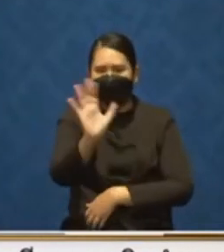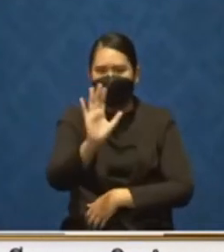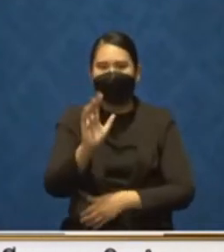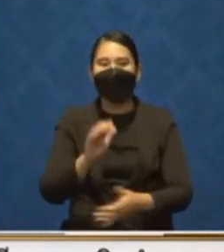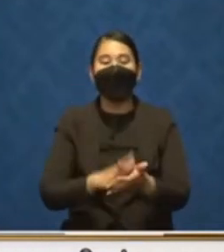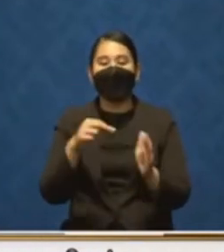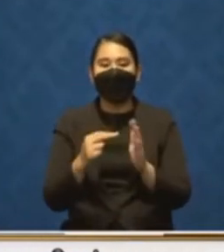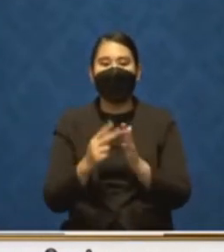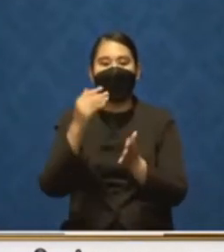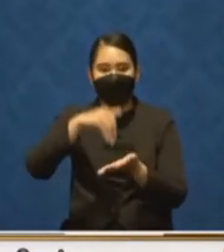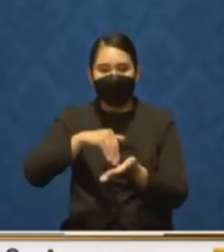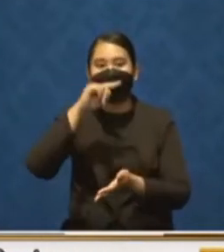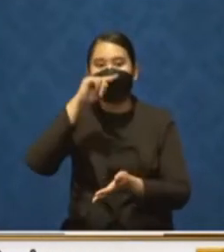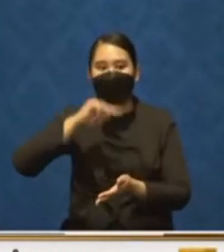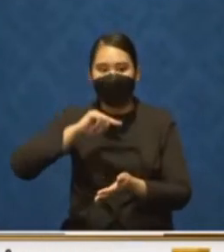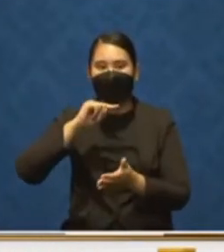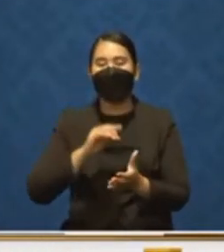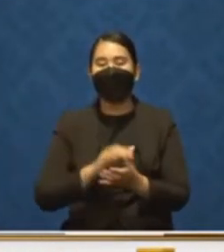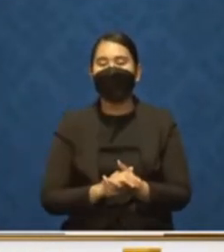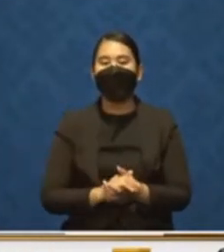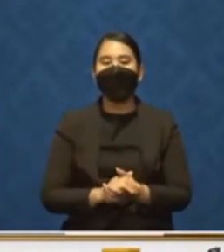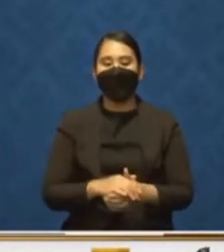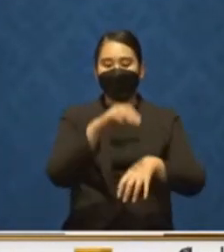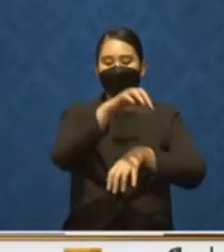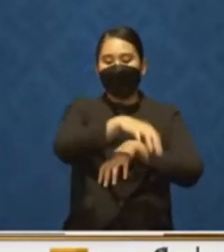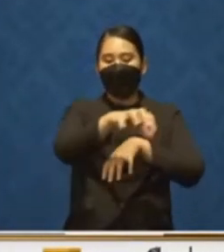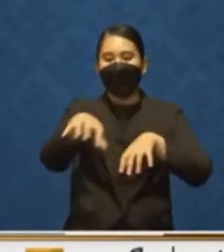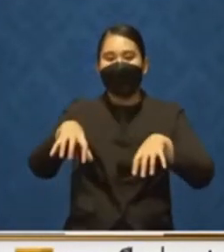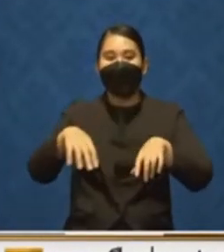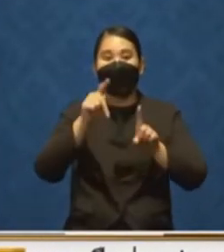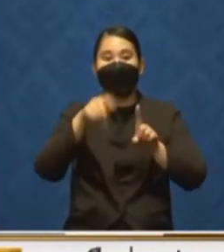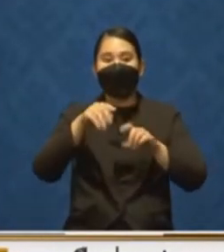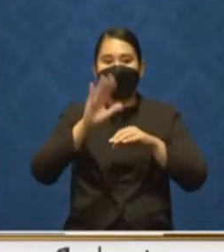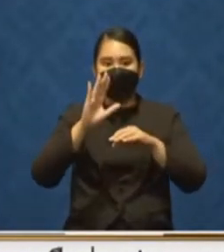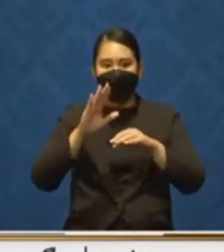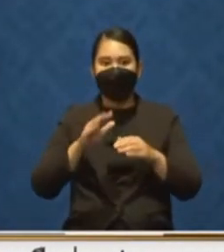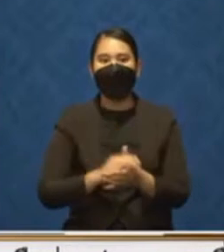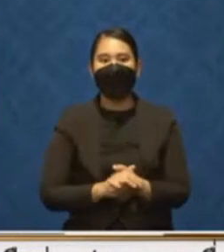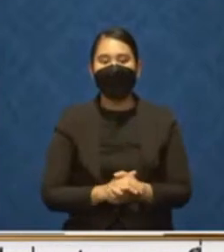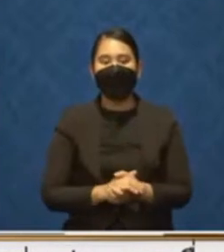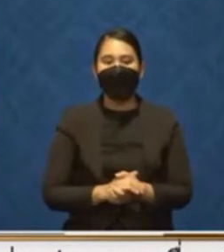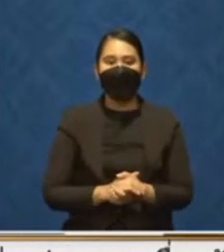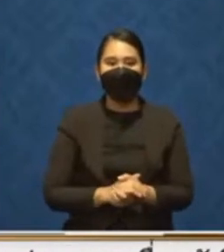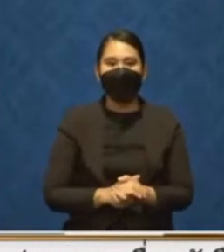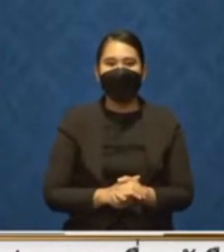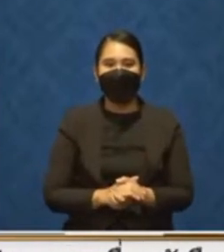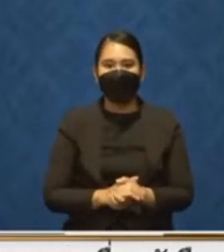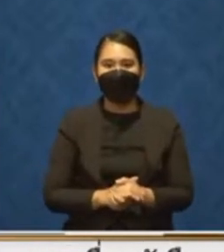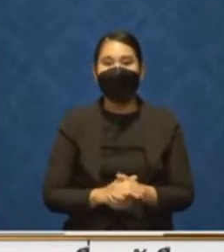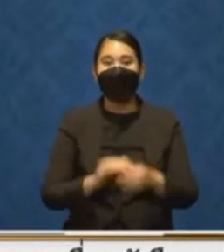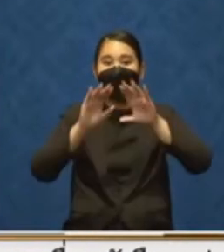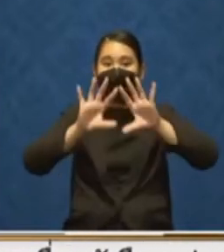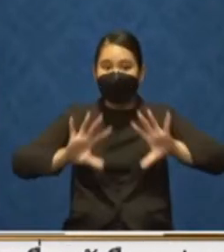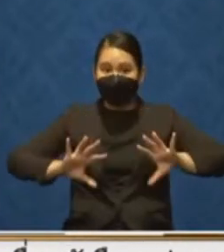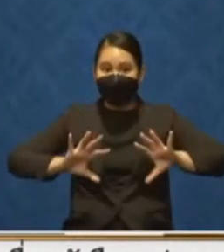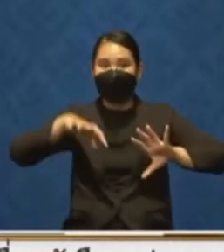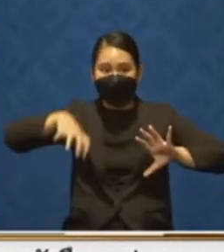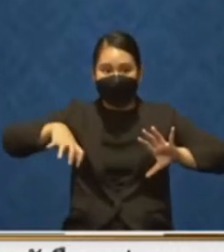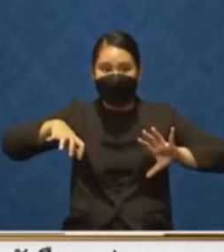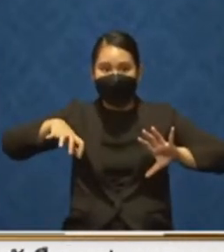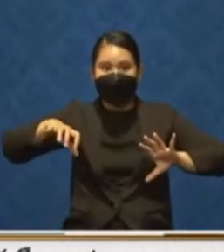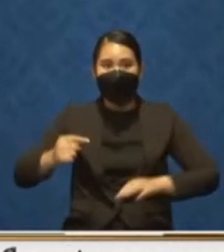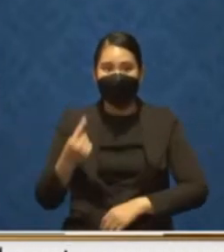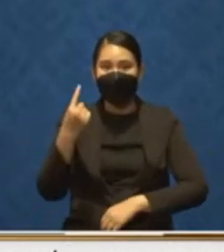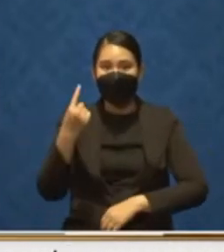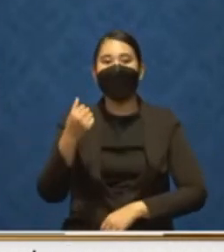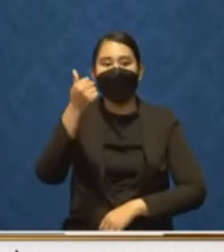โลกไม่มีตังค์สุพรรณแห่งบ้างโลกอ่ะแล้วแห่งหนึ่งของอาเซียนในไหมและจะได้กด